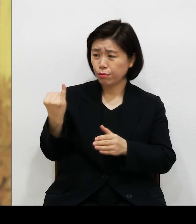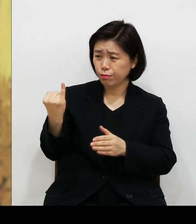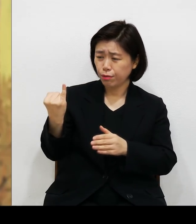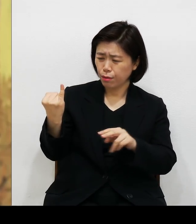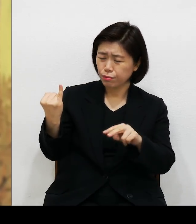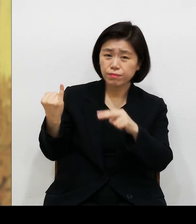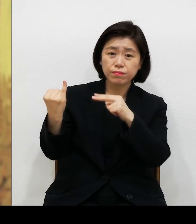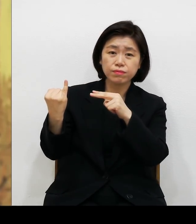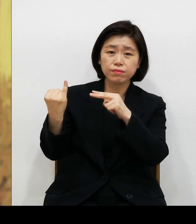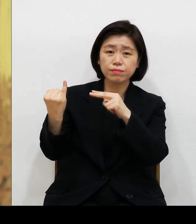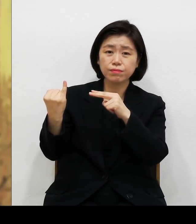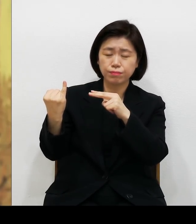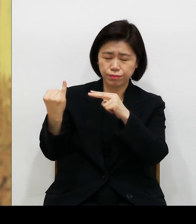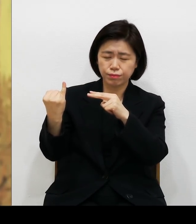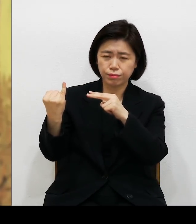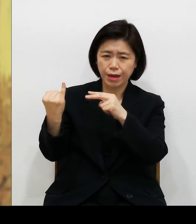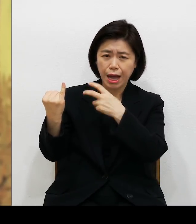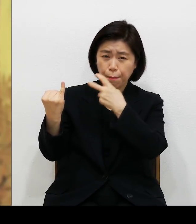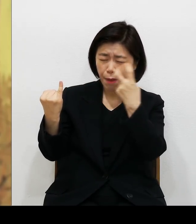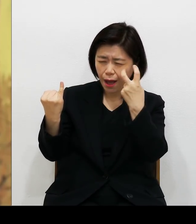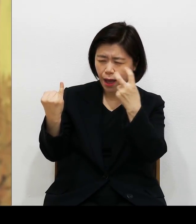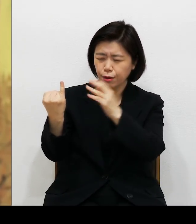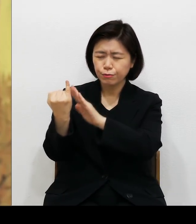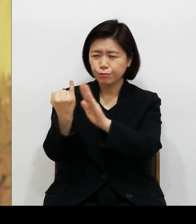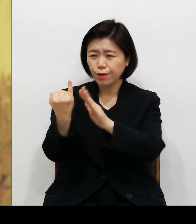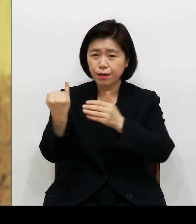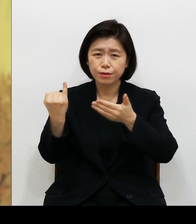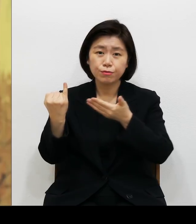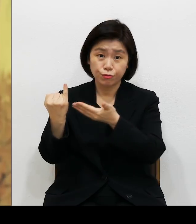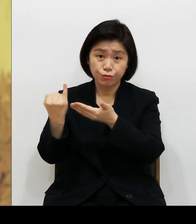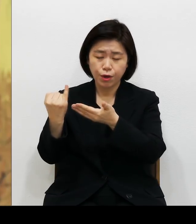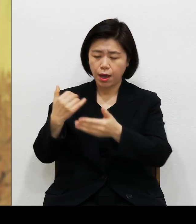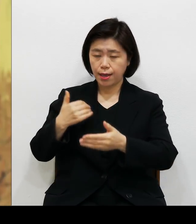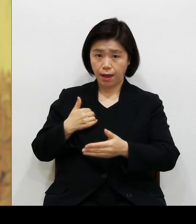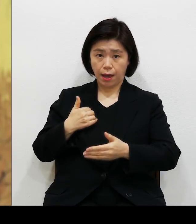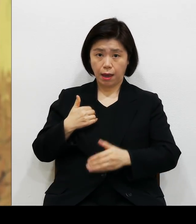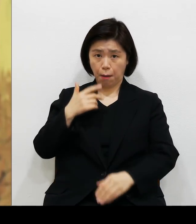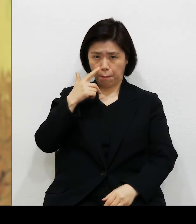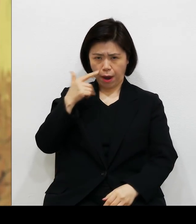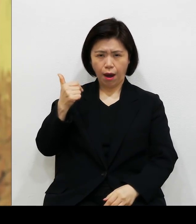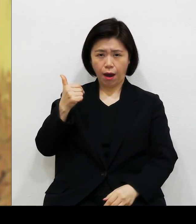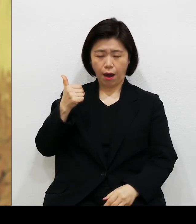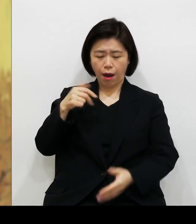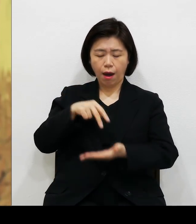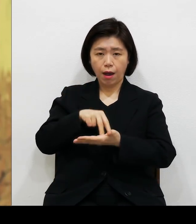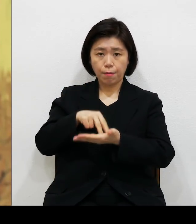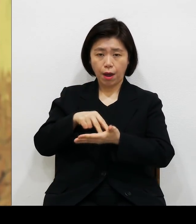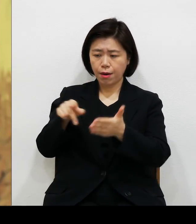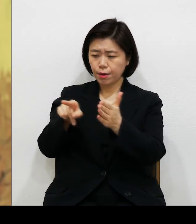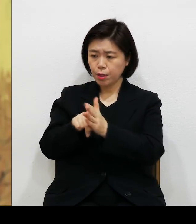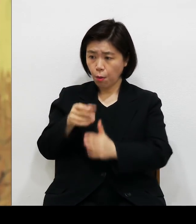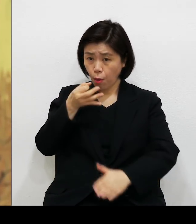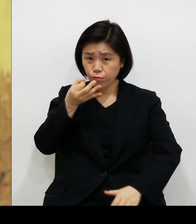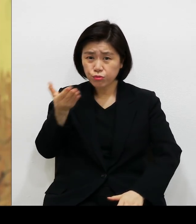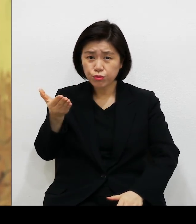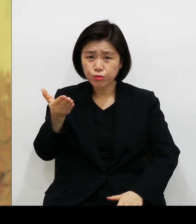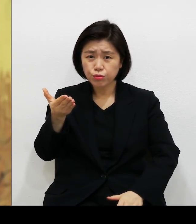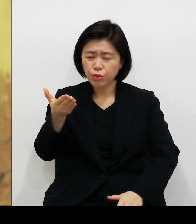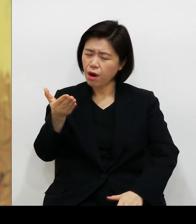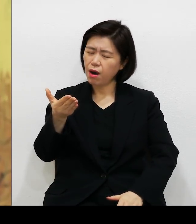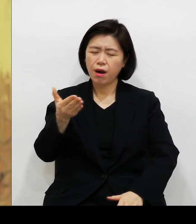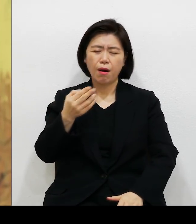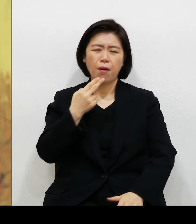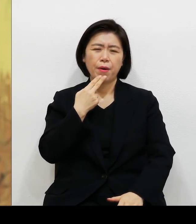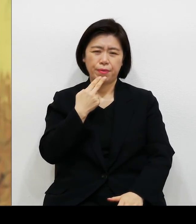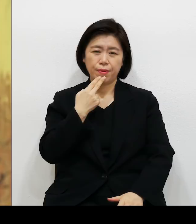그거를 좀 정말 현명하고 지혜롭게 대처하고 그분한테 믿음을 잘 주고 이렇게 잘 지켜줄 수 있었어야 되는데 그걸